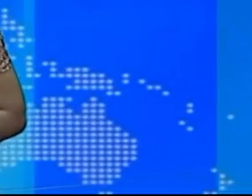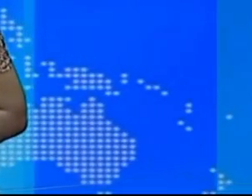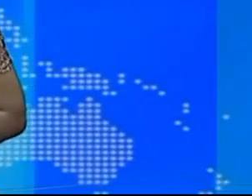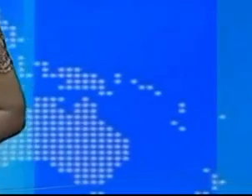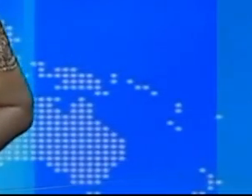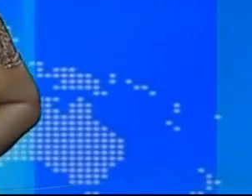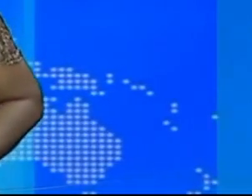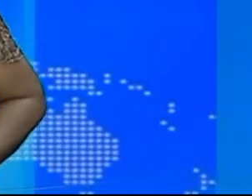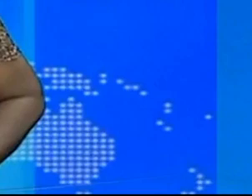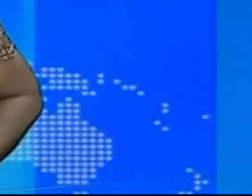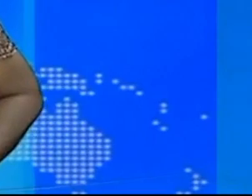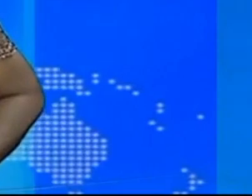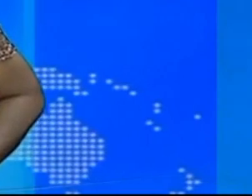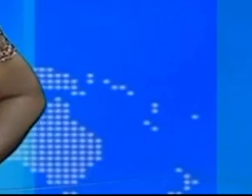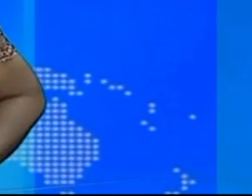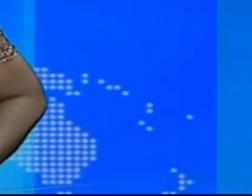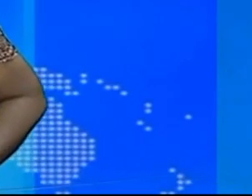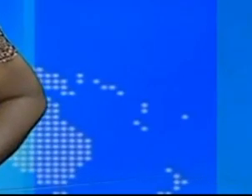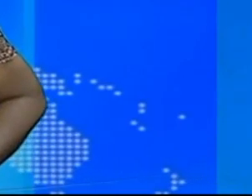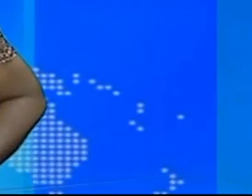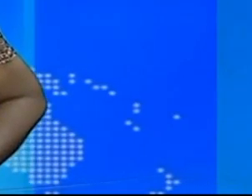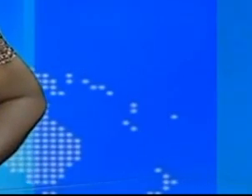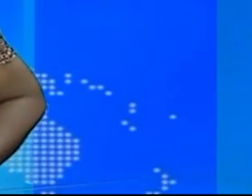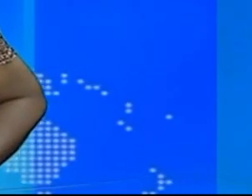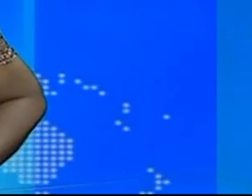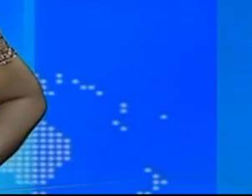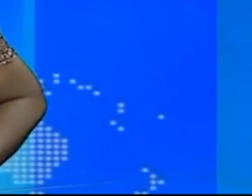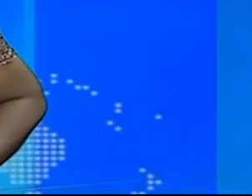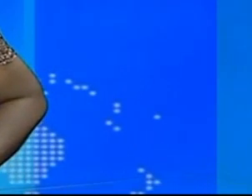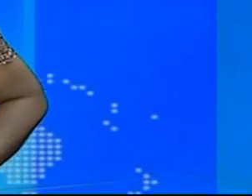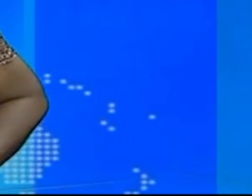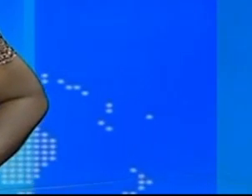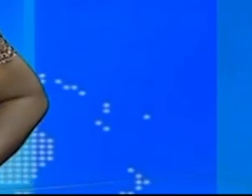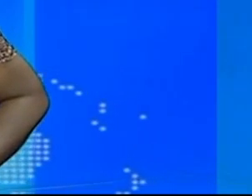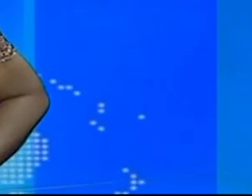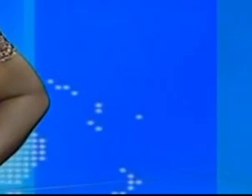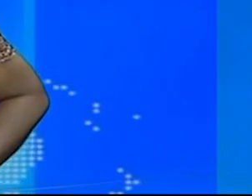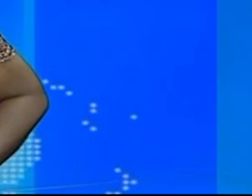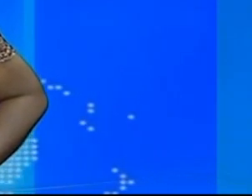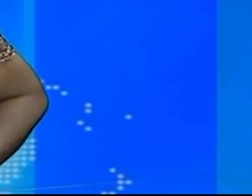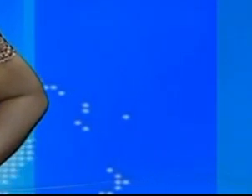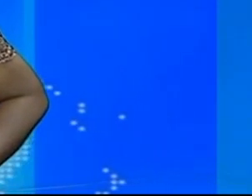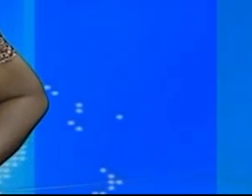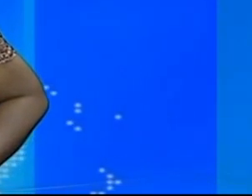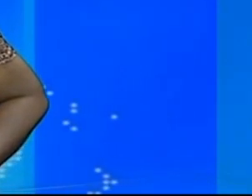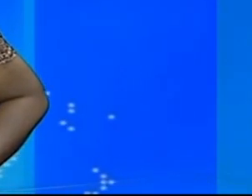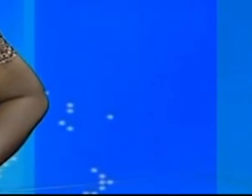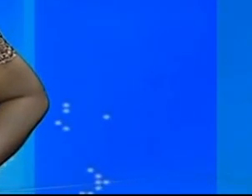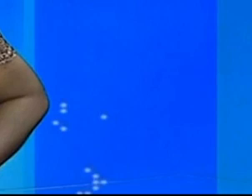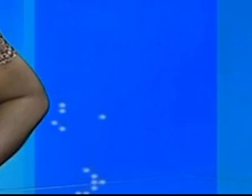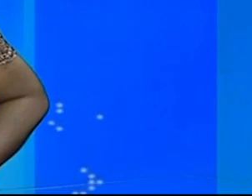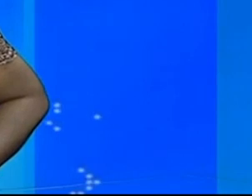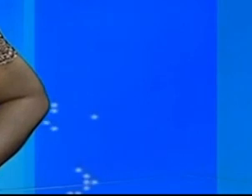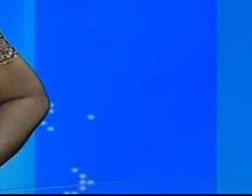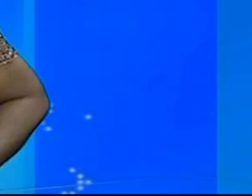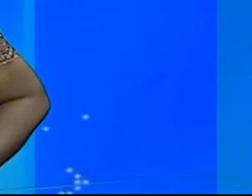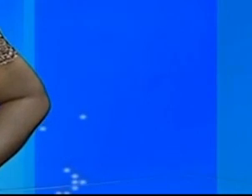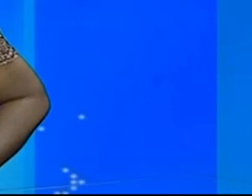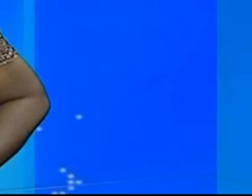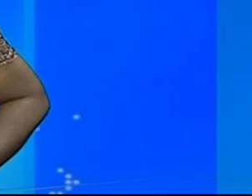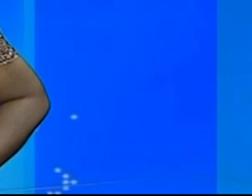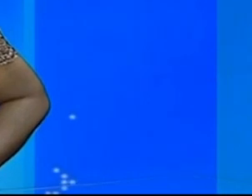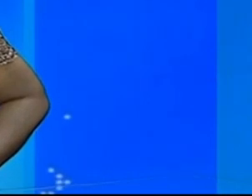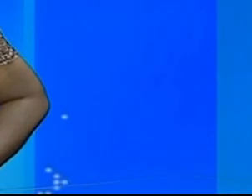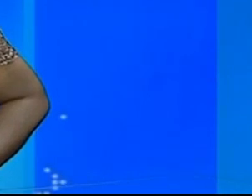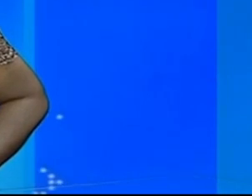la RTNT. Mesdames et messieurs, bonsoir et merci de nous recevoir chez vous. La situation sécuritaire dans l'est du pays, le